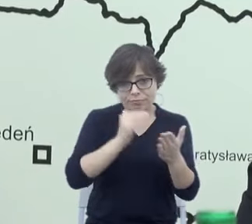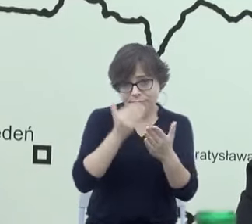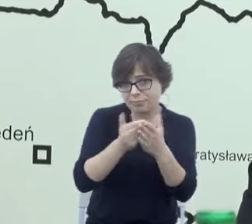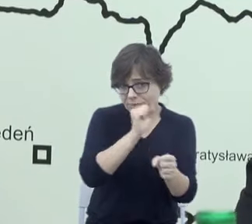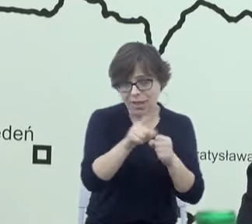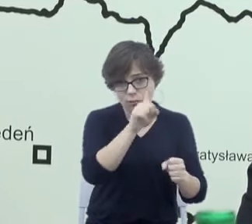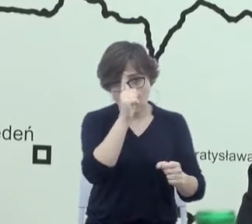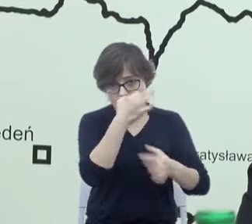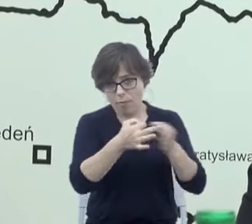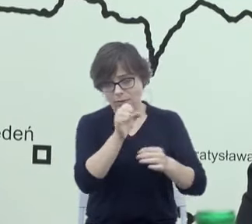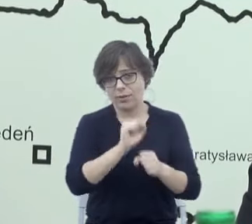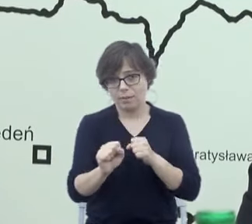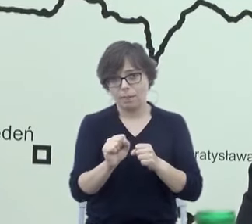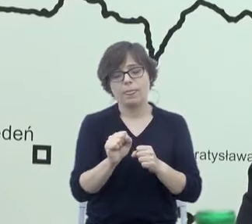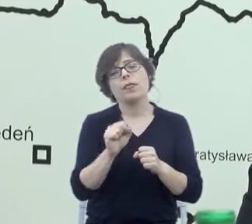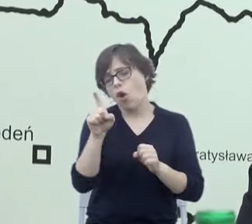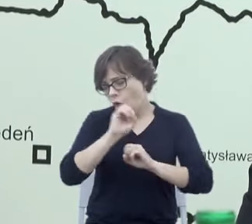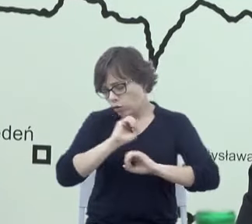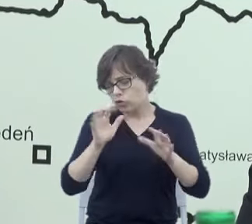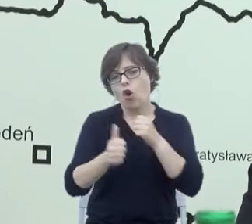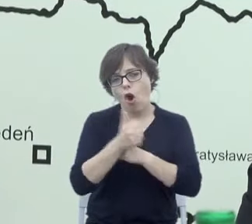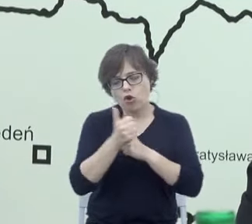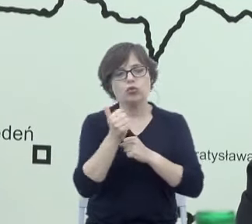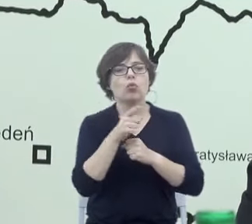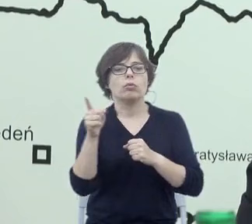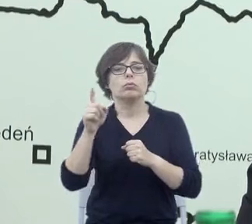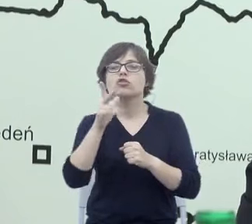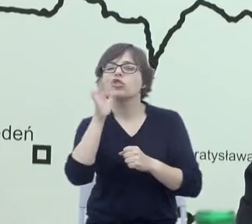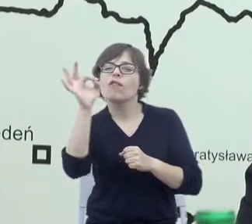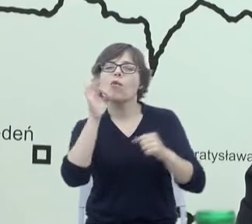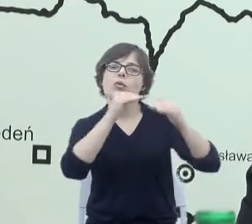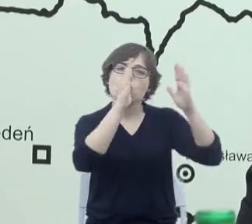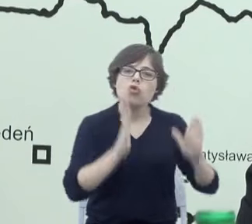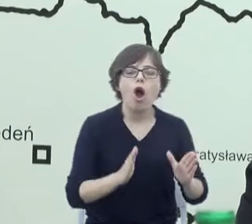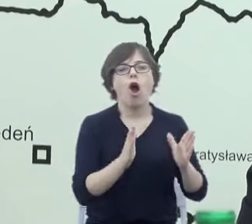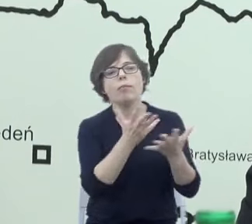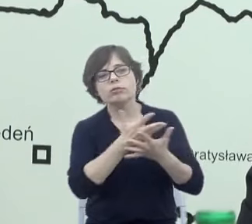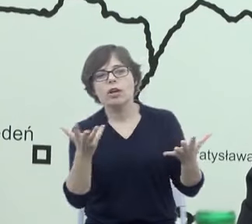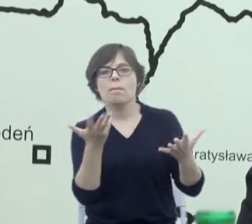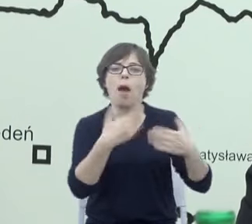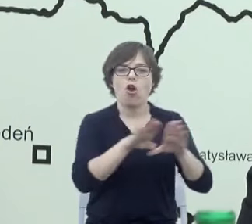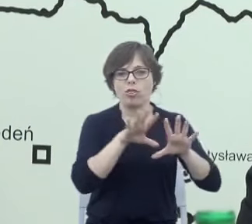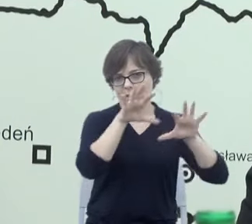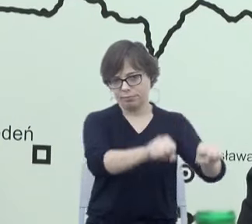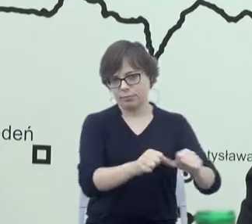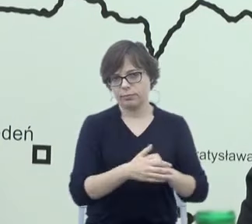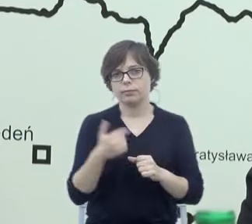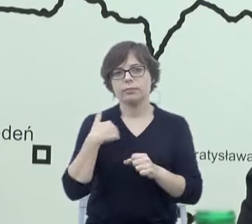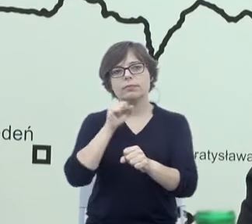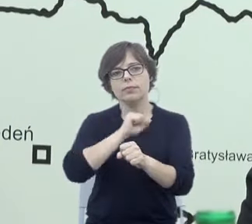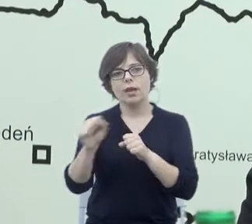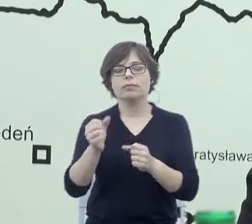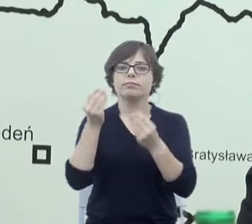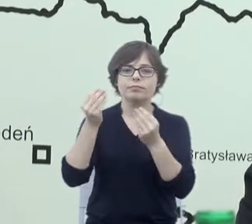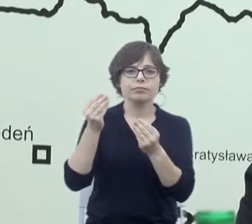też chodziło w dużym stopniu o grabież, o mienie, o zajęcie. Mamy taki wspaniały pamiętnik Hai Finkelstein z